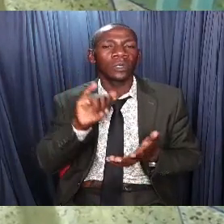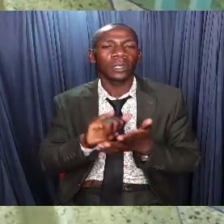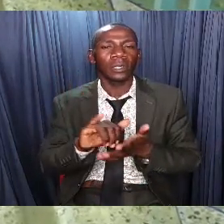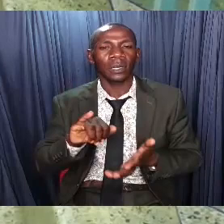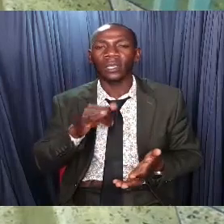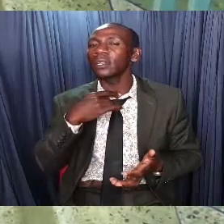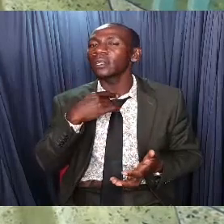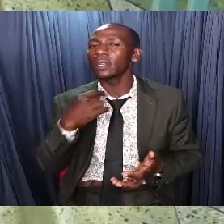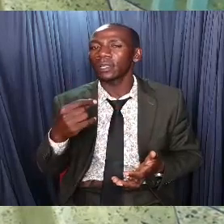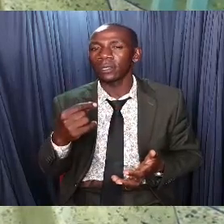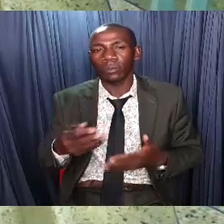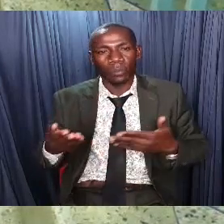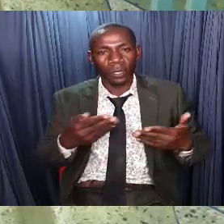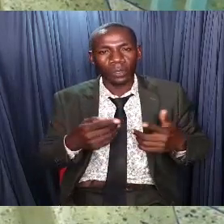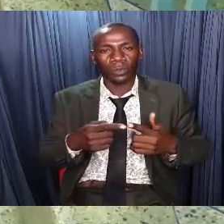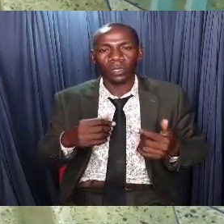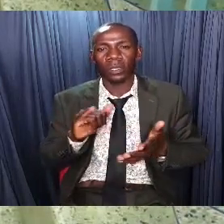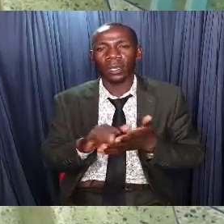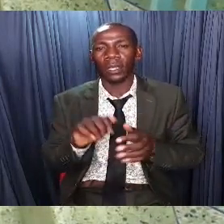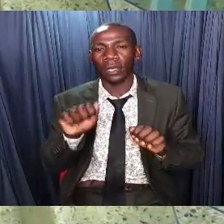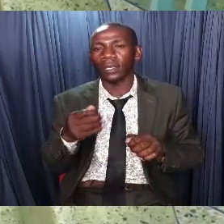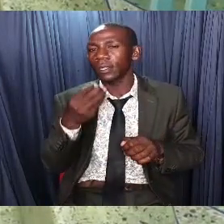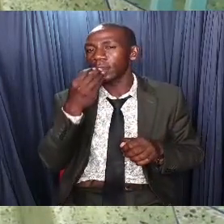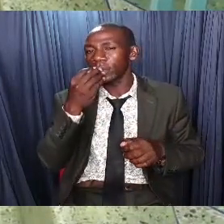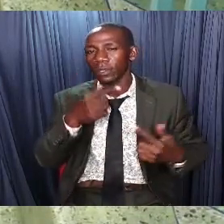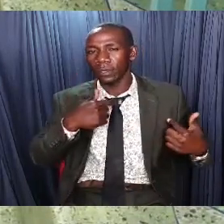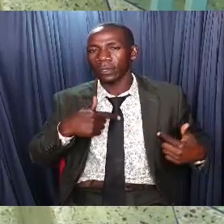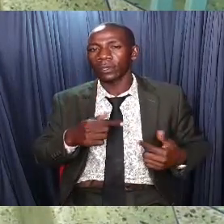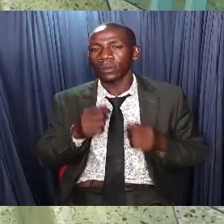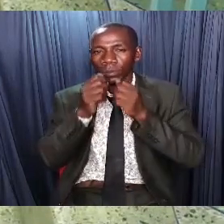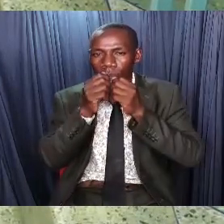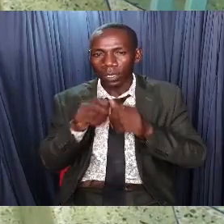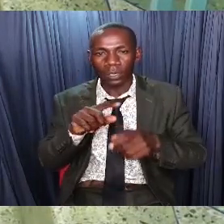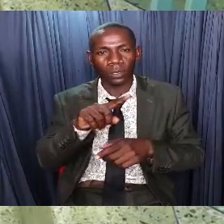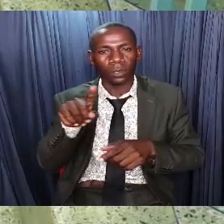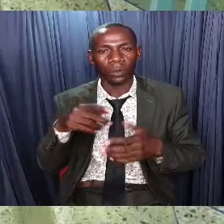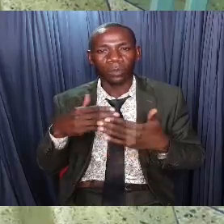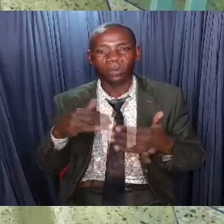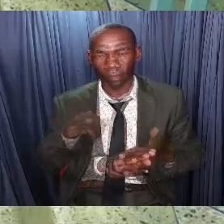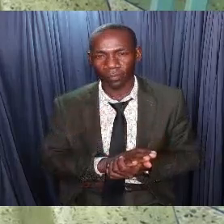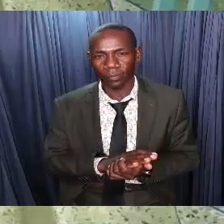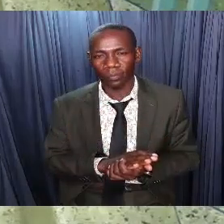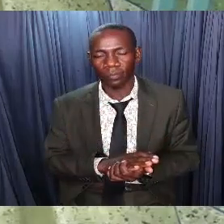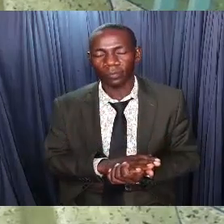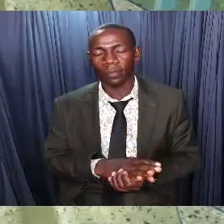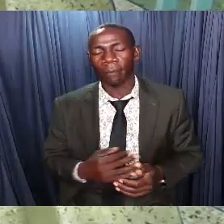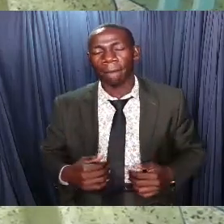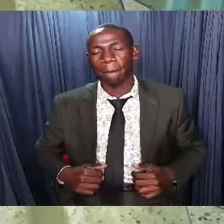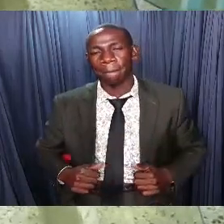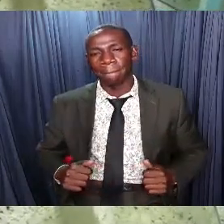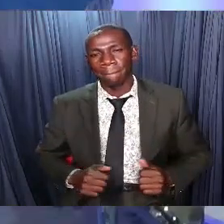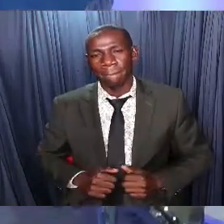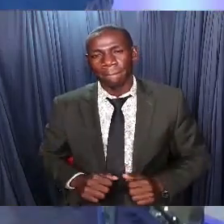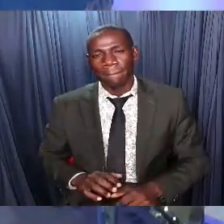niipendayo. Ukaniletee ili nile, na roho yangu ikubariki kabla sijafa. And it came to